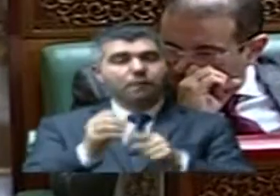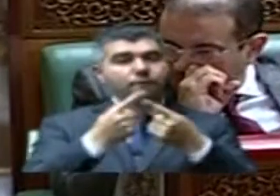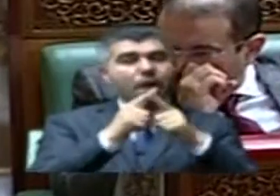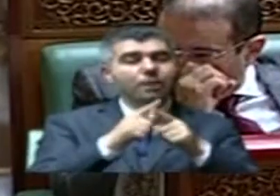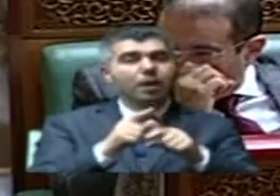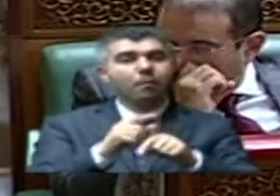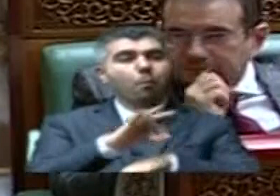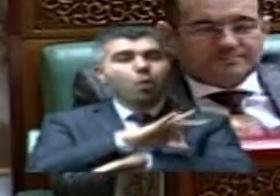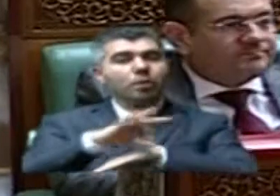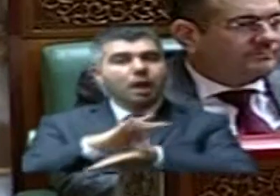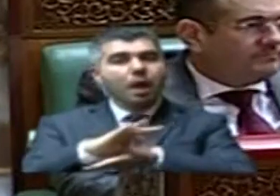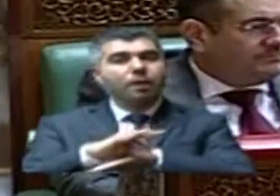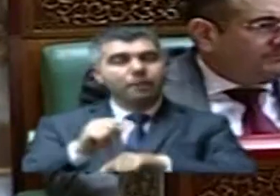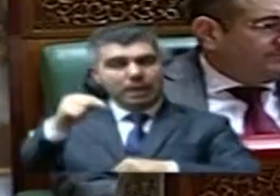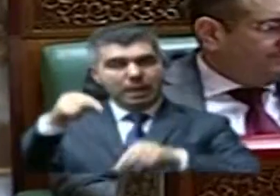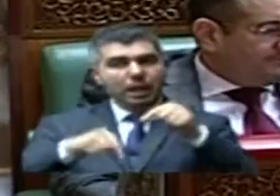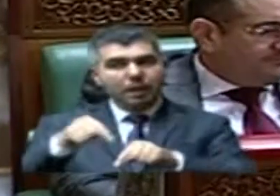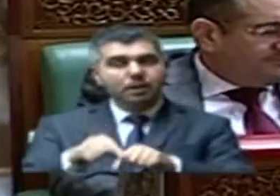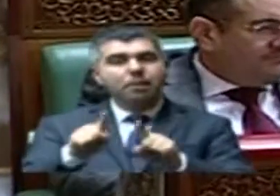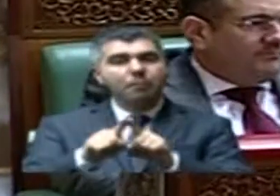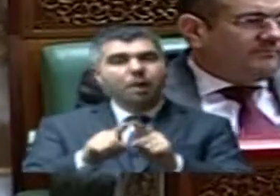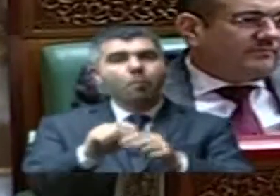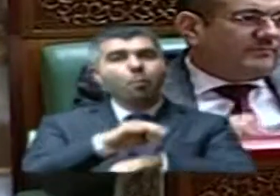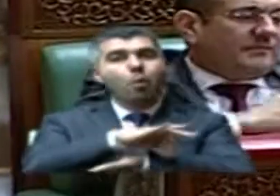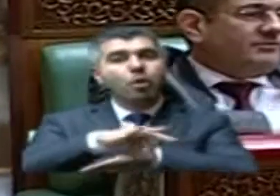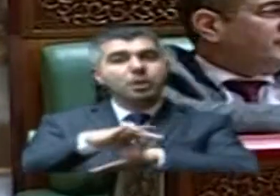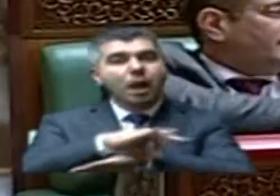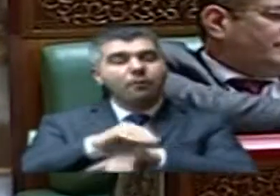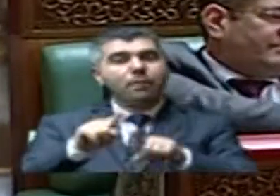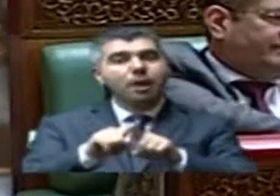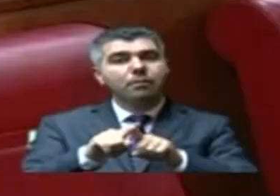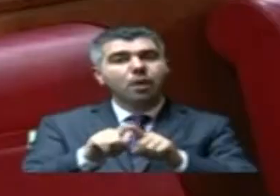التوظيف متعددة، ومنها التوظيف بعقود.